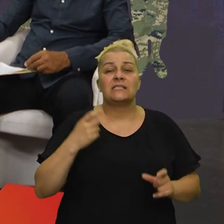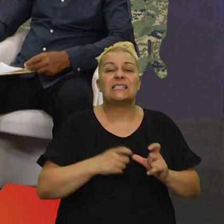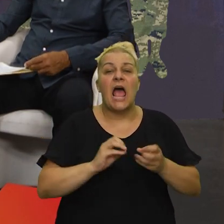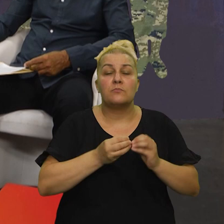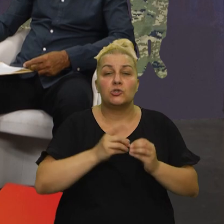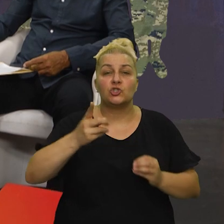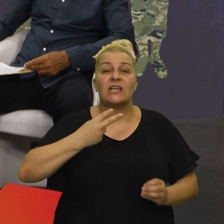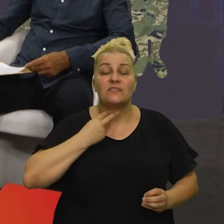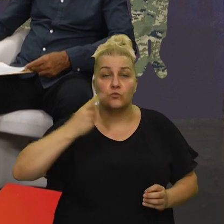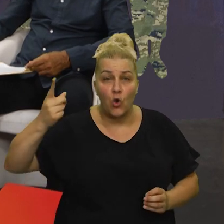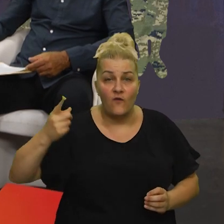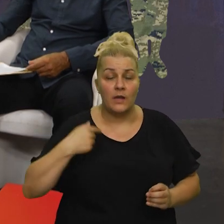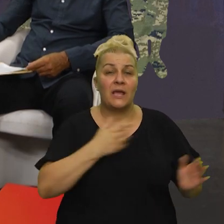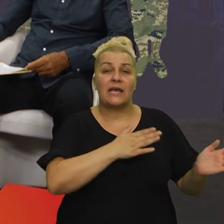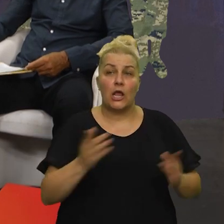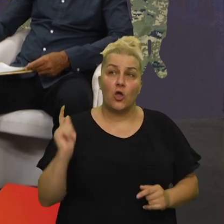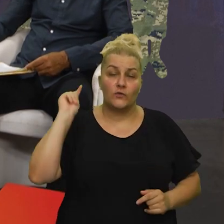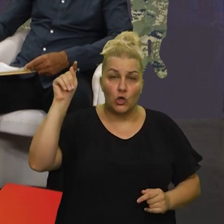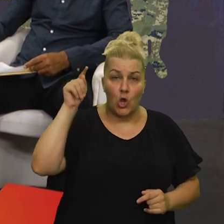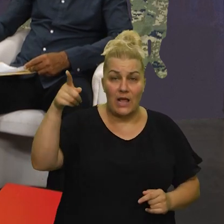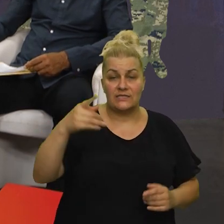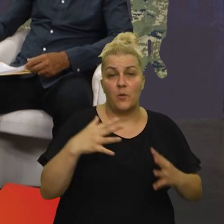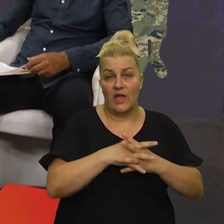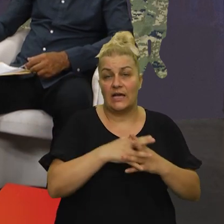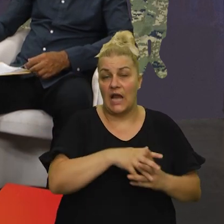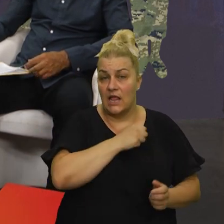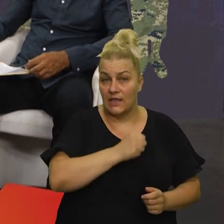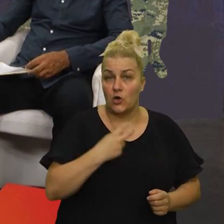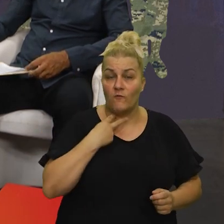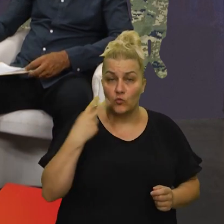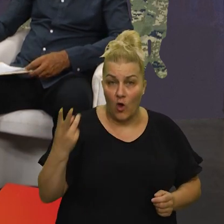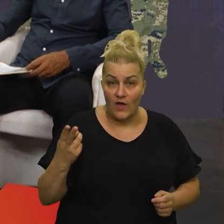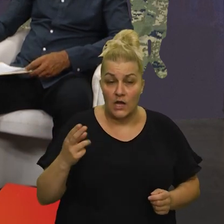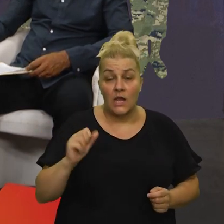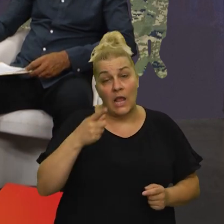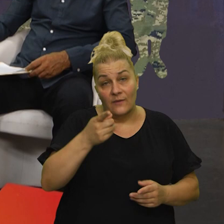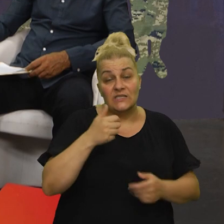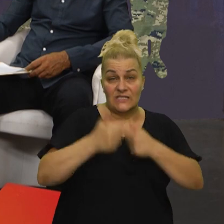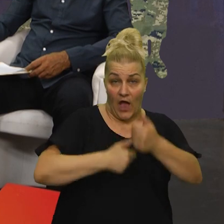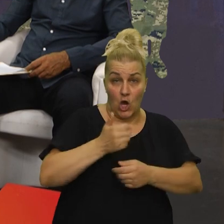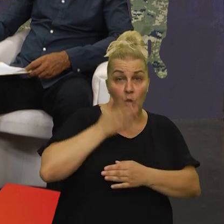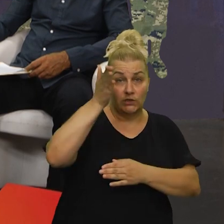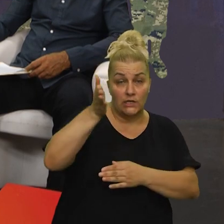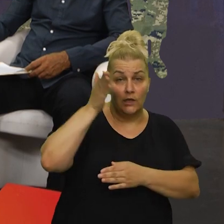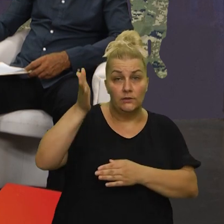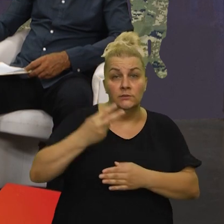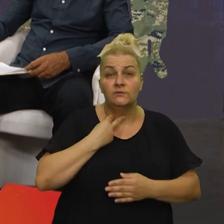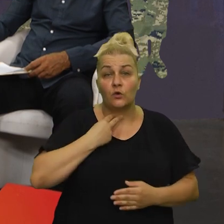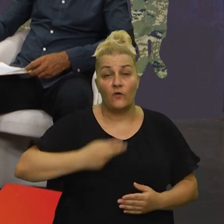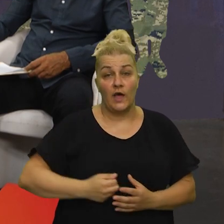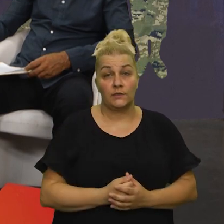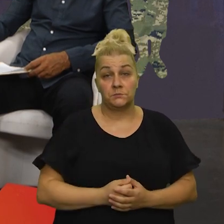Vukovara. Redovito posjećujem grad heroj Vukovar. Idete li vi svake godine na obljetnicu u